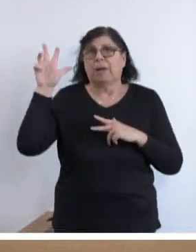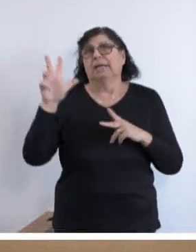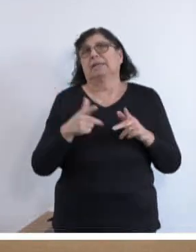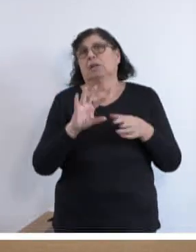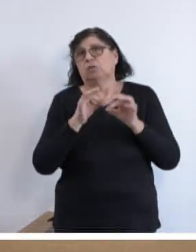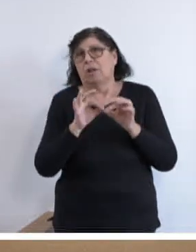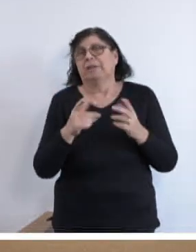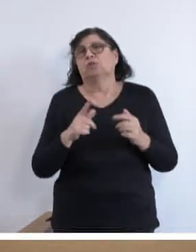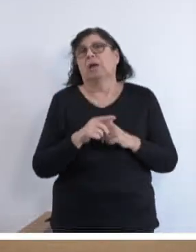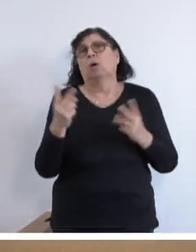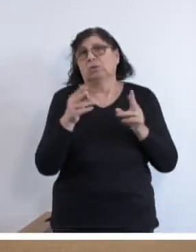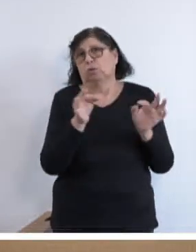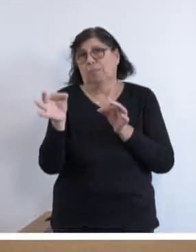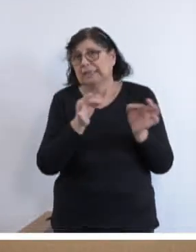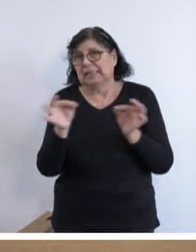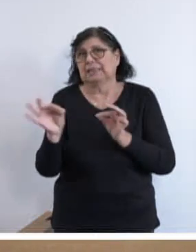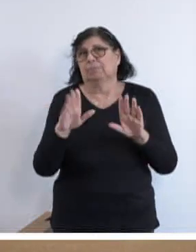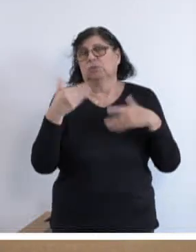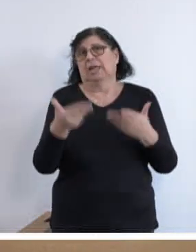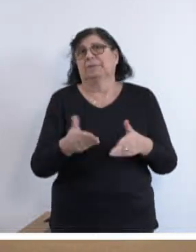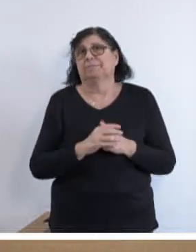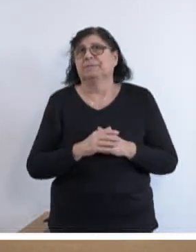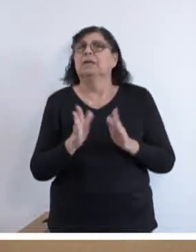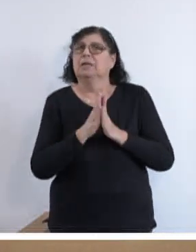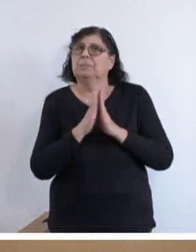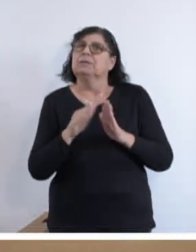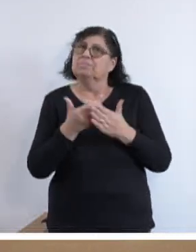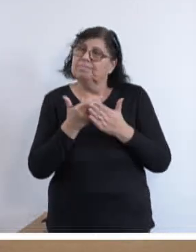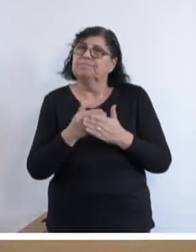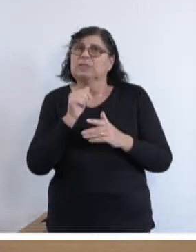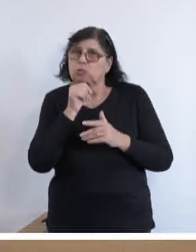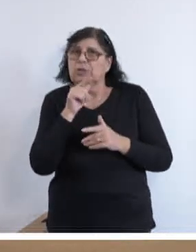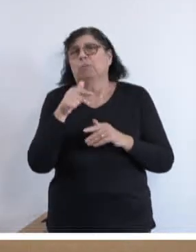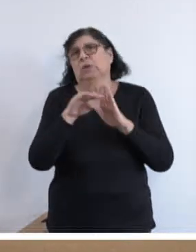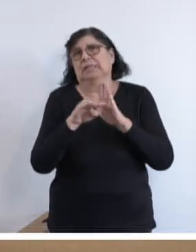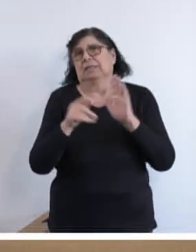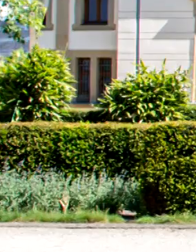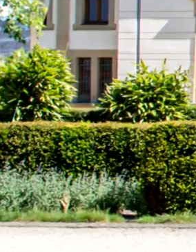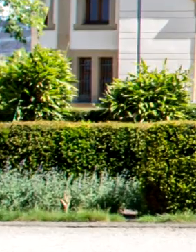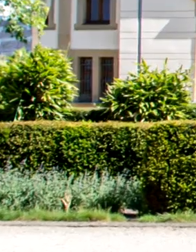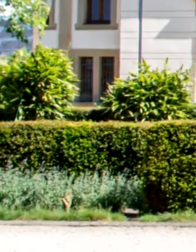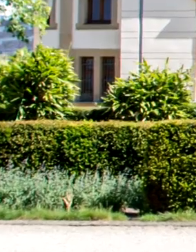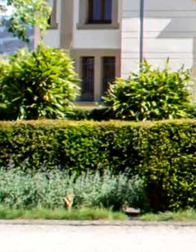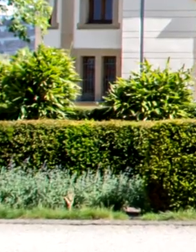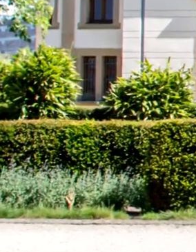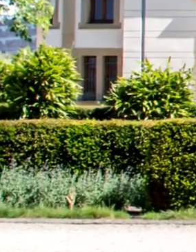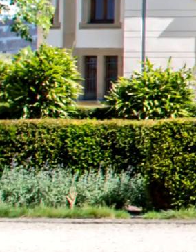und ÜbersetzerInnen im Saarland zu gewährleisten. Ich bitte daher um Zustimmung zu diesem Gesetzentwurf. Vielen Dank.